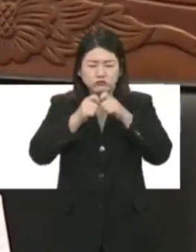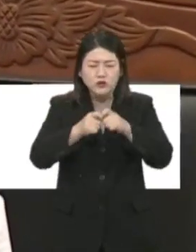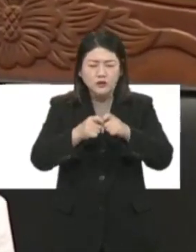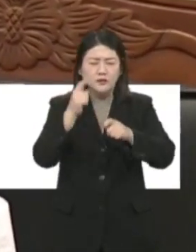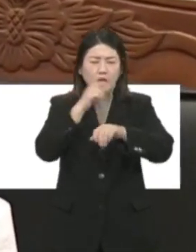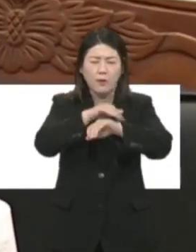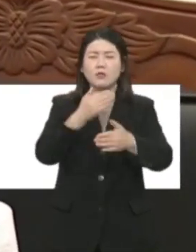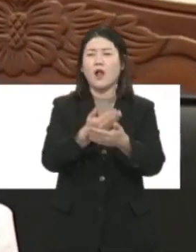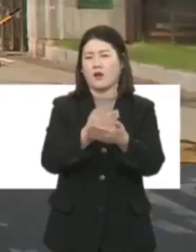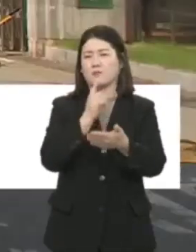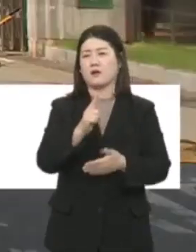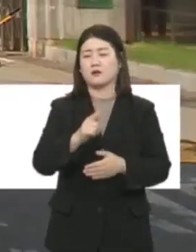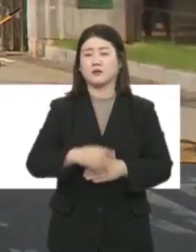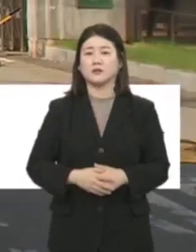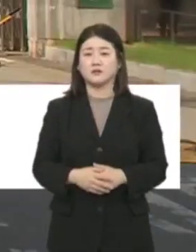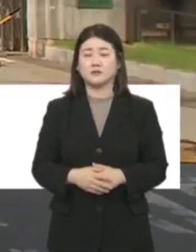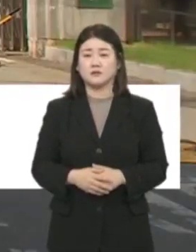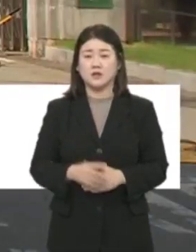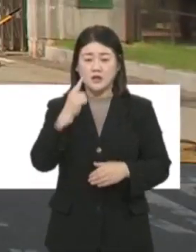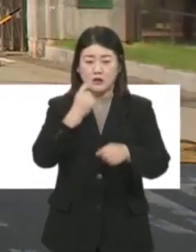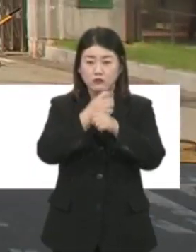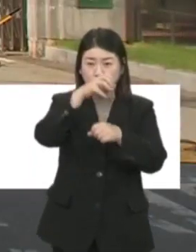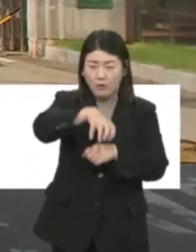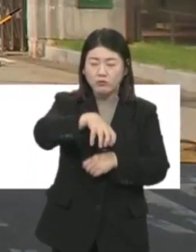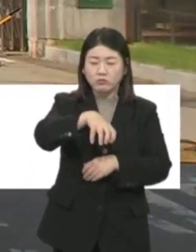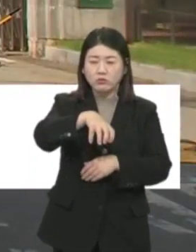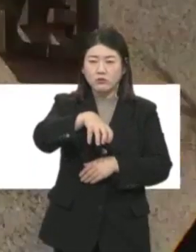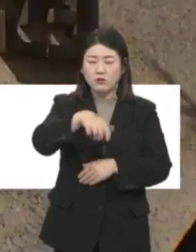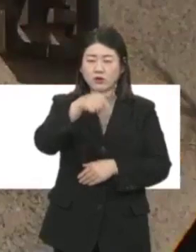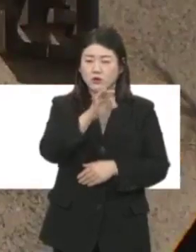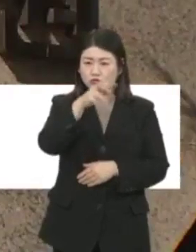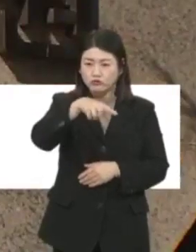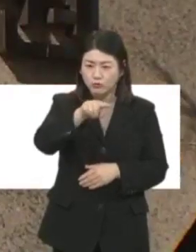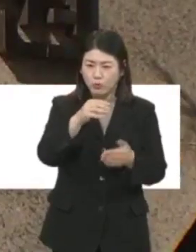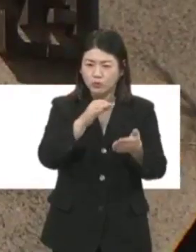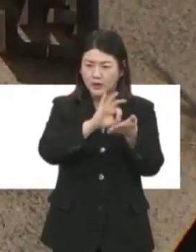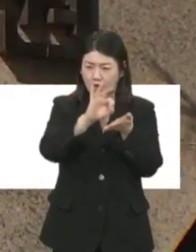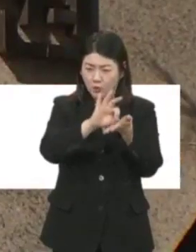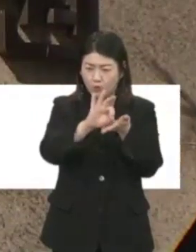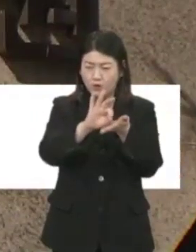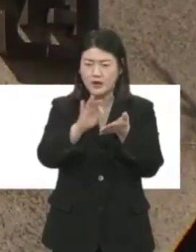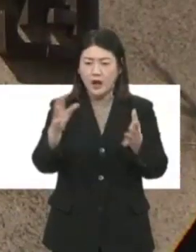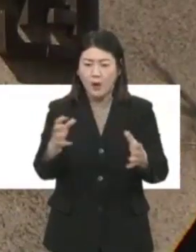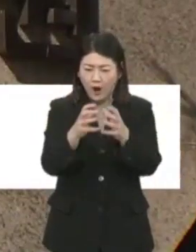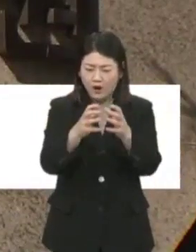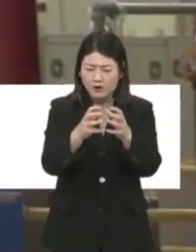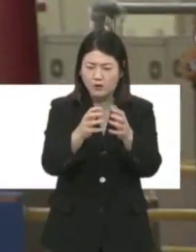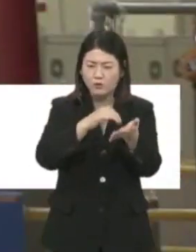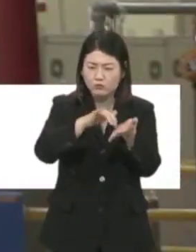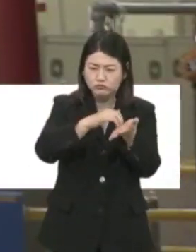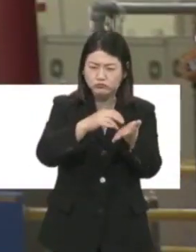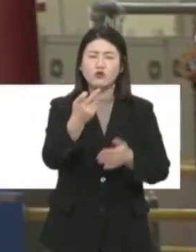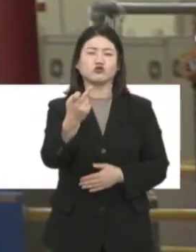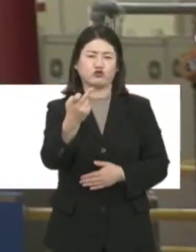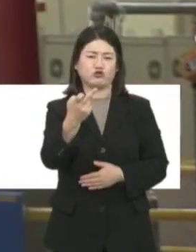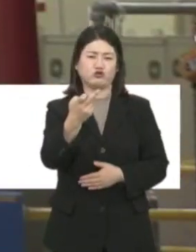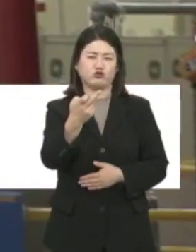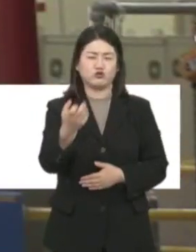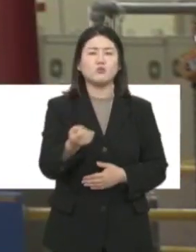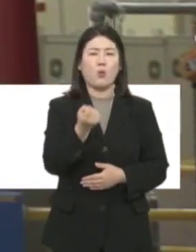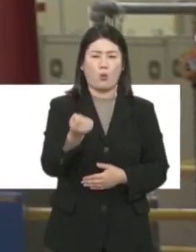수립하라고 촉구했습니다 이에 대해 원자력 연구원은 경수로 사용후 해로를 다발로 환산하면 약 12다